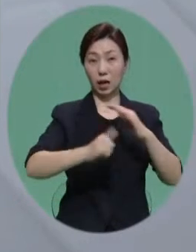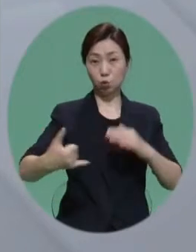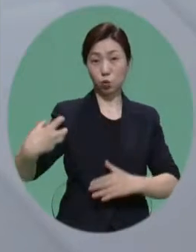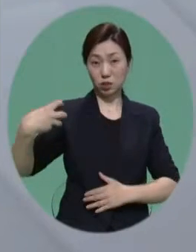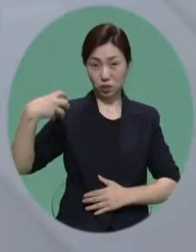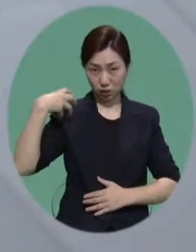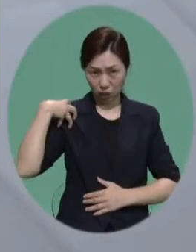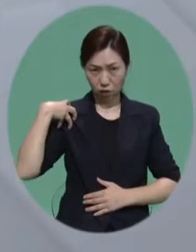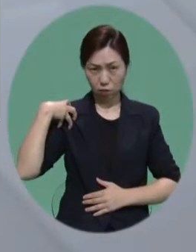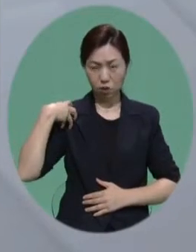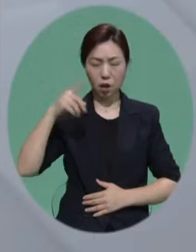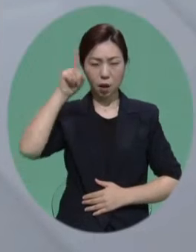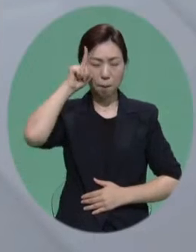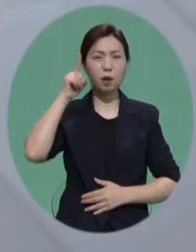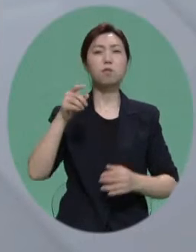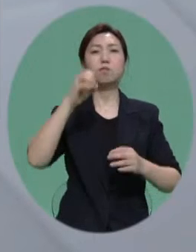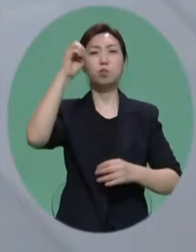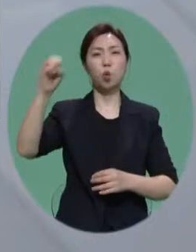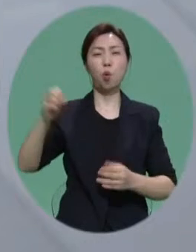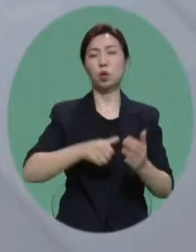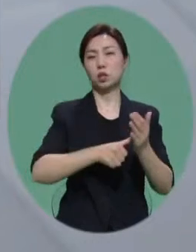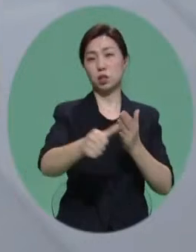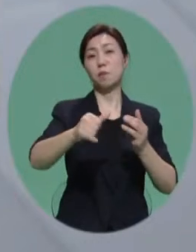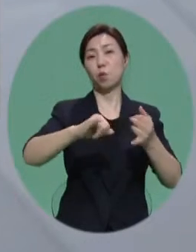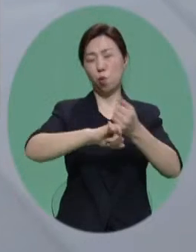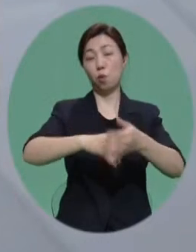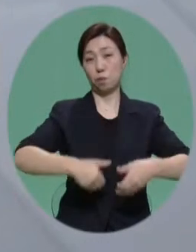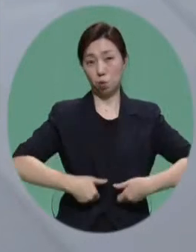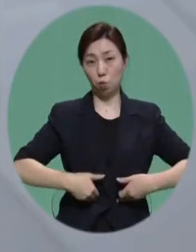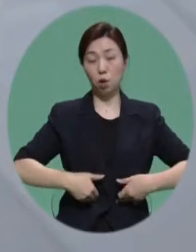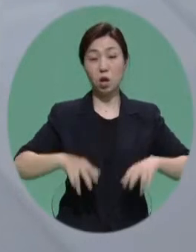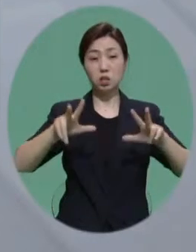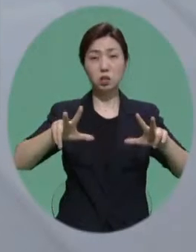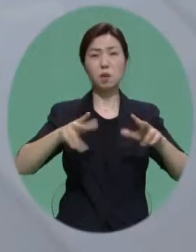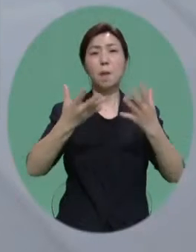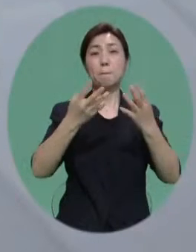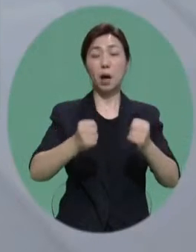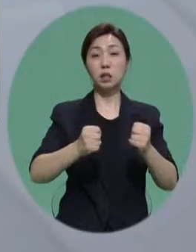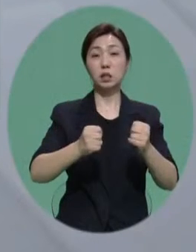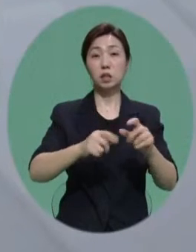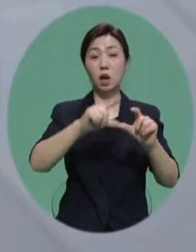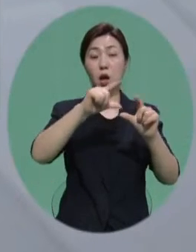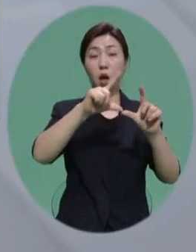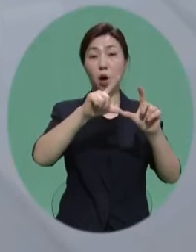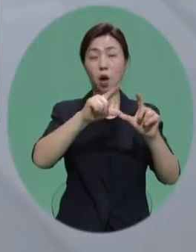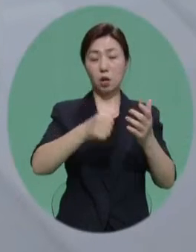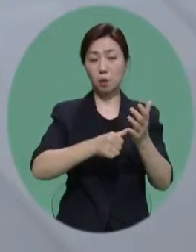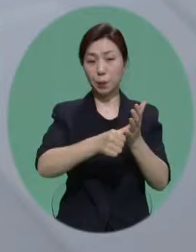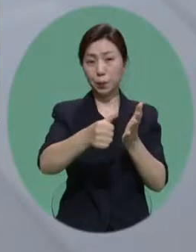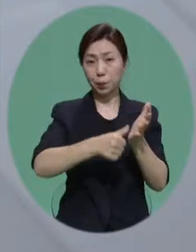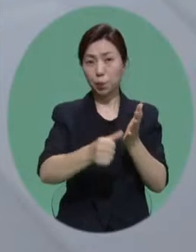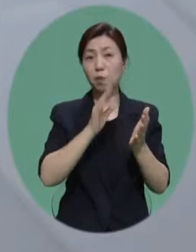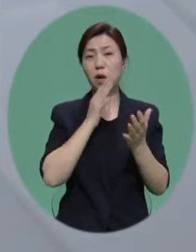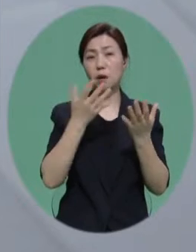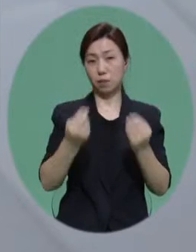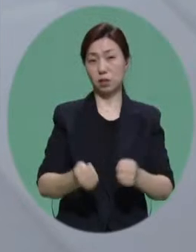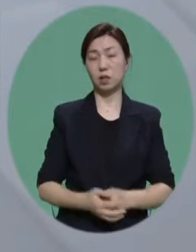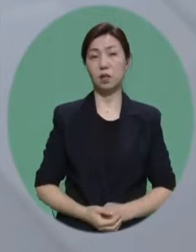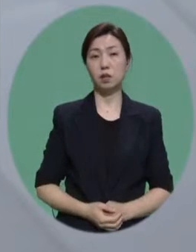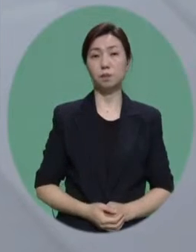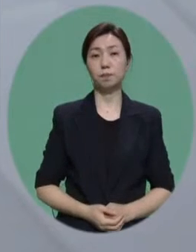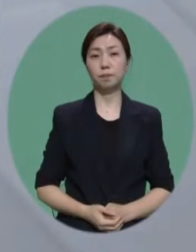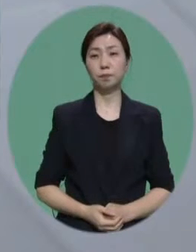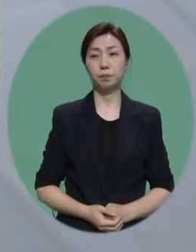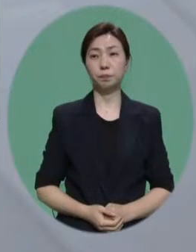가는게 맞다고 생각합니다 노력해야지 상당히 많이 폐지되는 많습니다 어제가 그래서 말씀을 드리고 싶은 부분에 바로 이